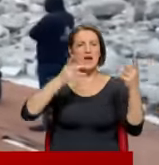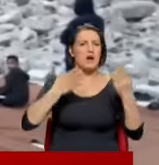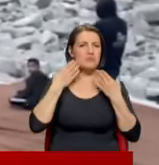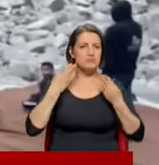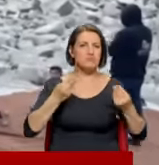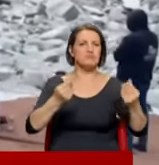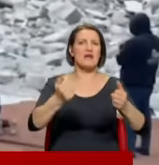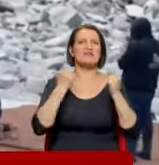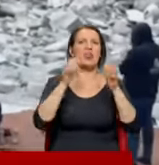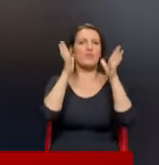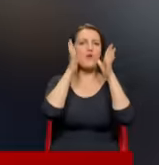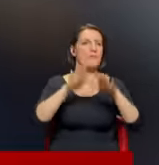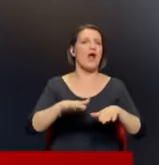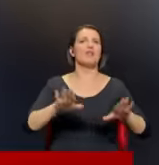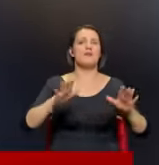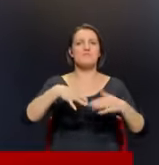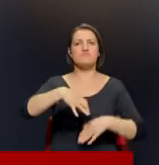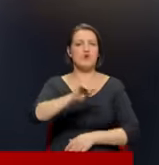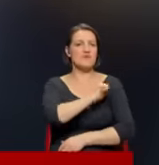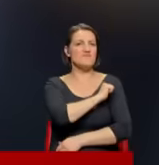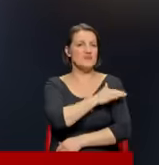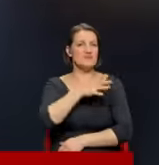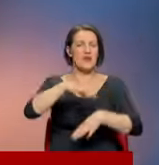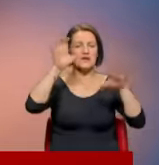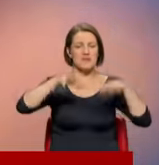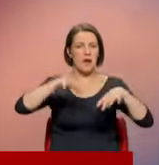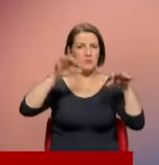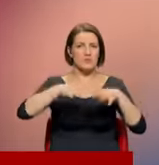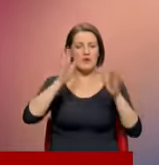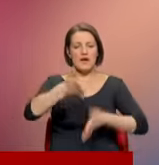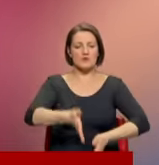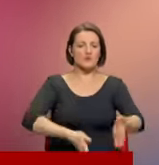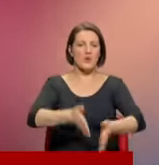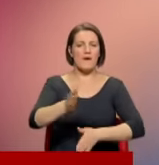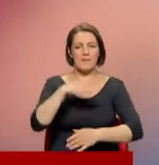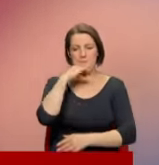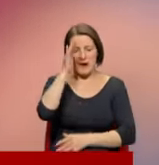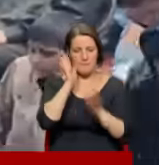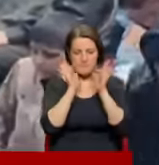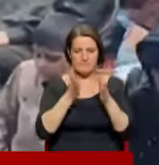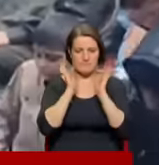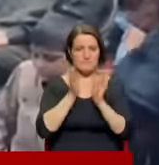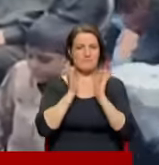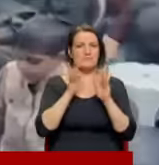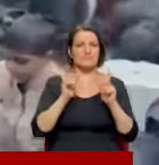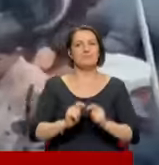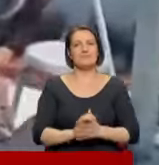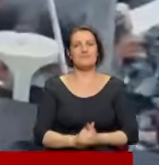döndü. Sağlam cami kalmadı. Bölgedeki Filistinliler yağmur altında sokaklarda bayram namazını kıldı.